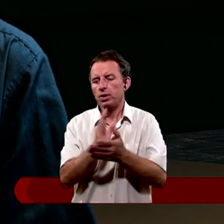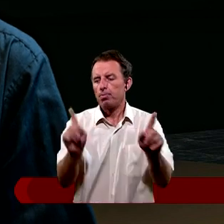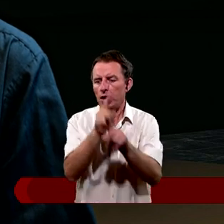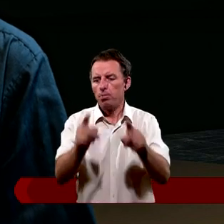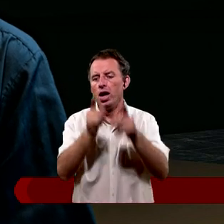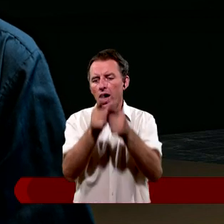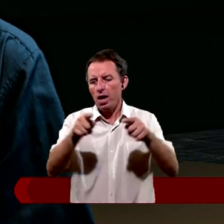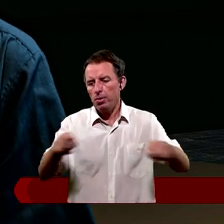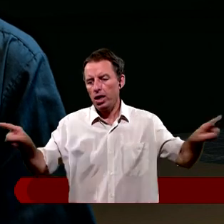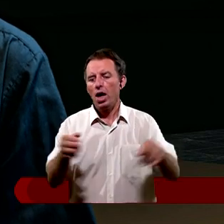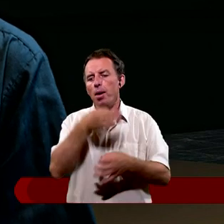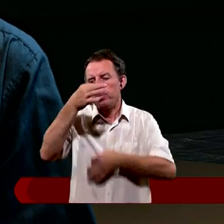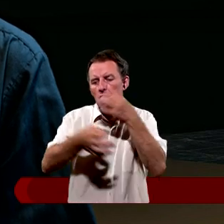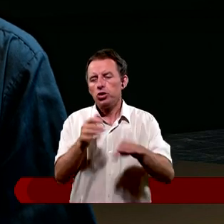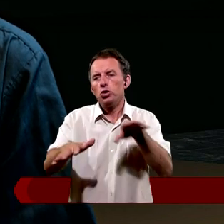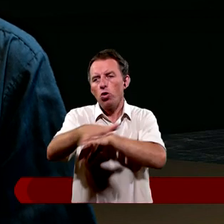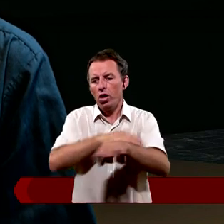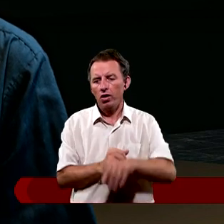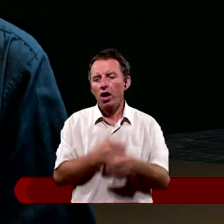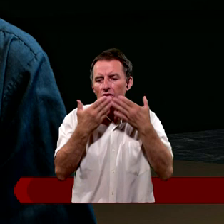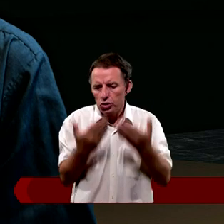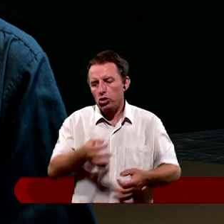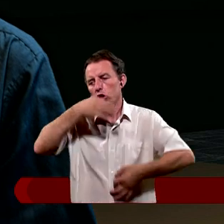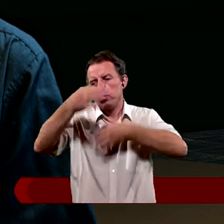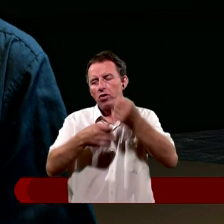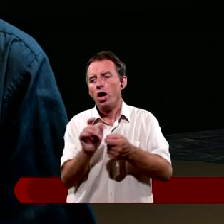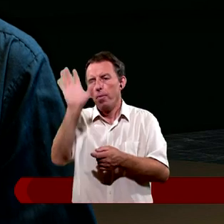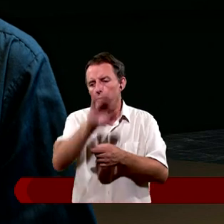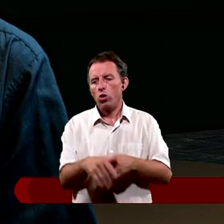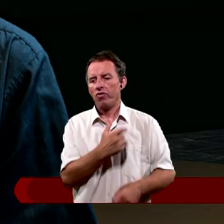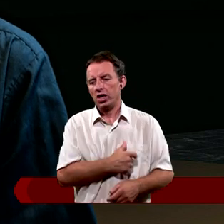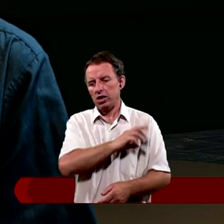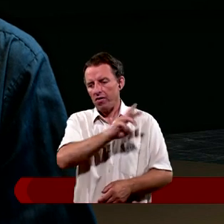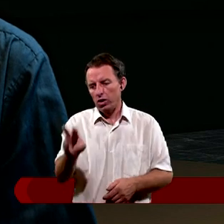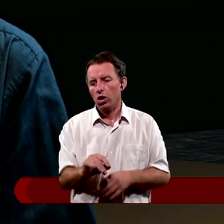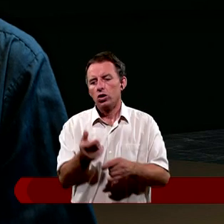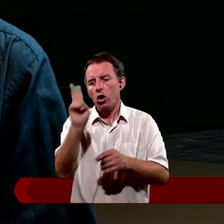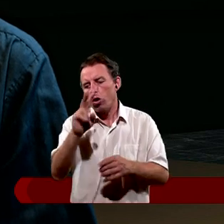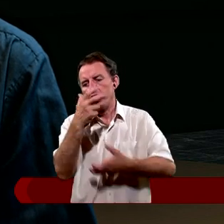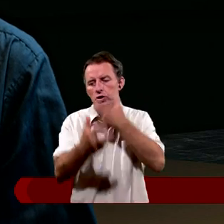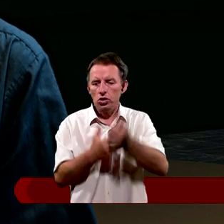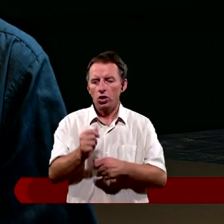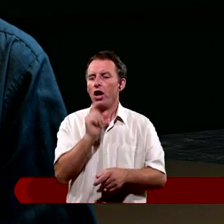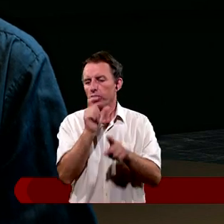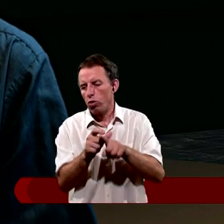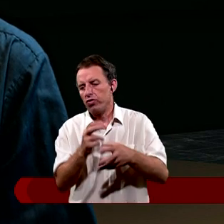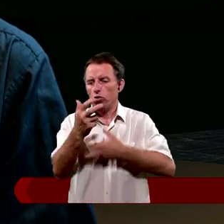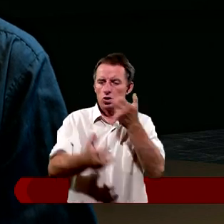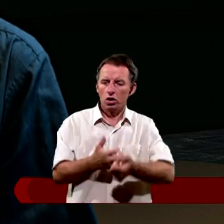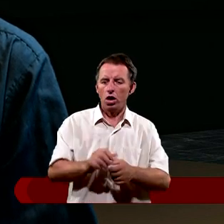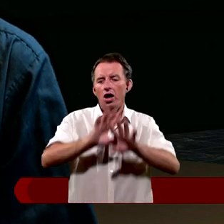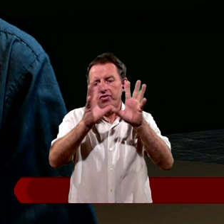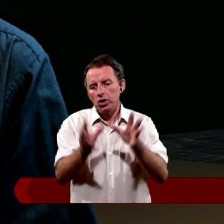przez psalmy, hymny, pieśni duchowne, wdzięcznie śpiewając Bogu w sercach waszych. I wszystko, cokolwiek czynicie w słowie lub